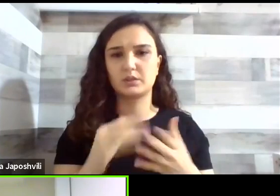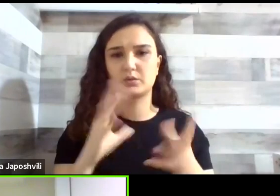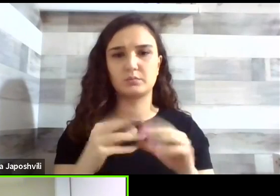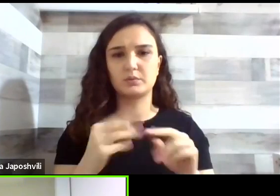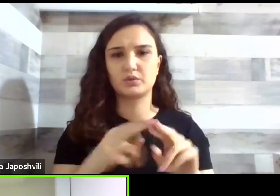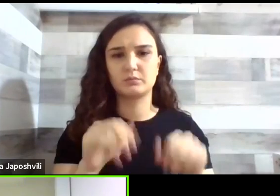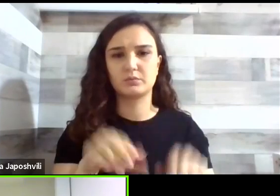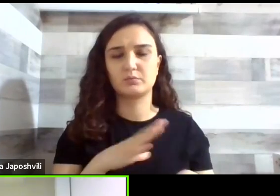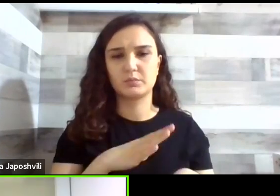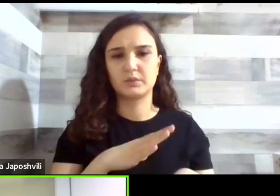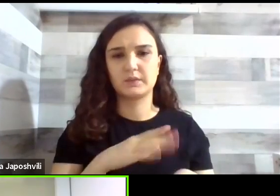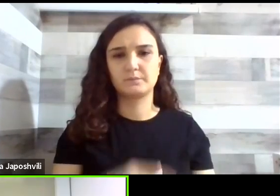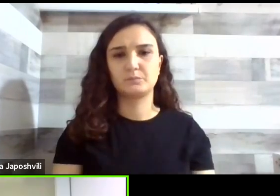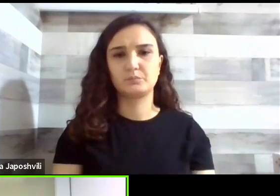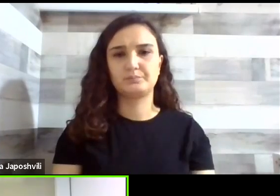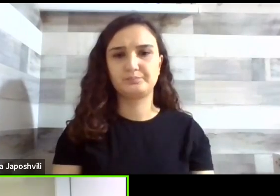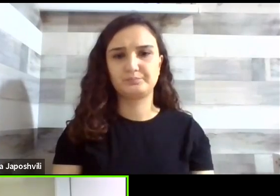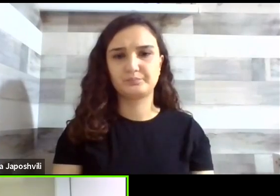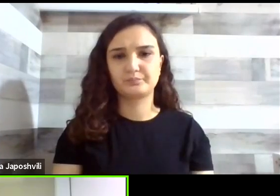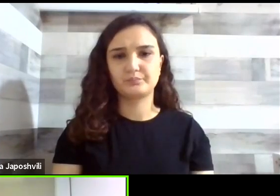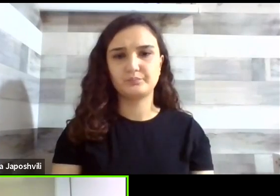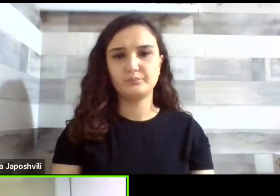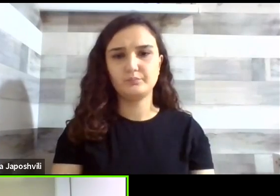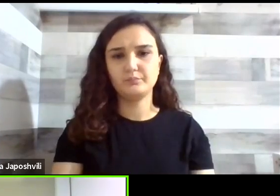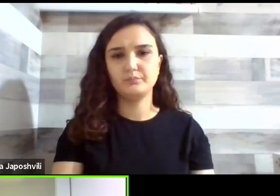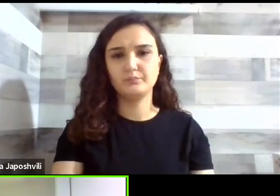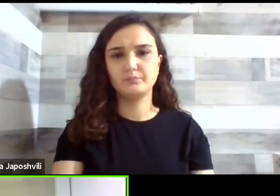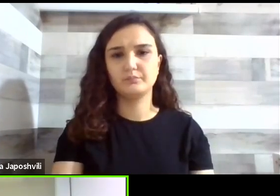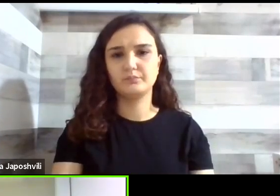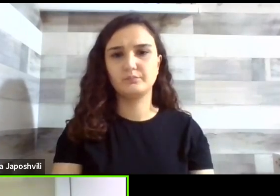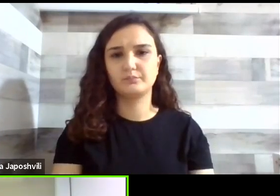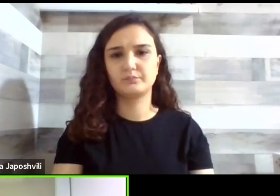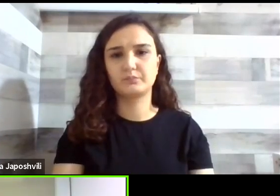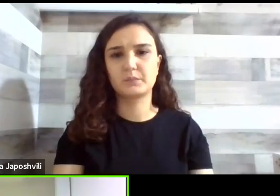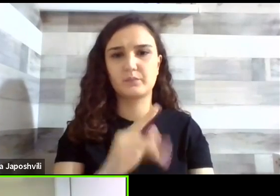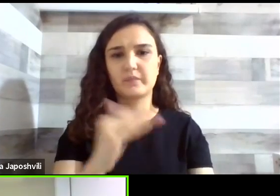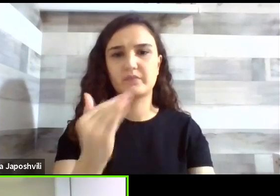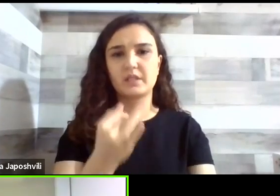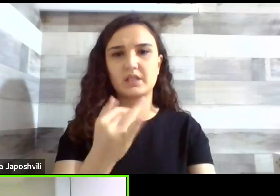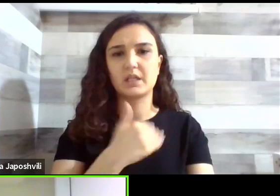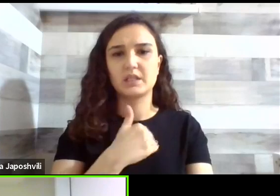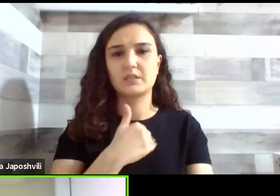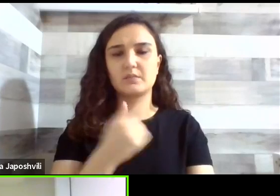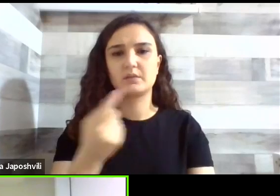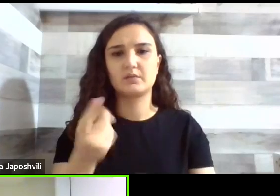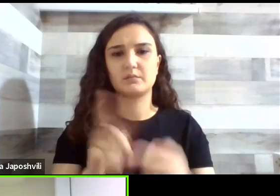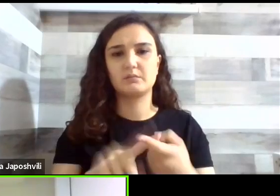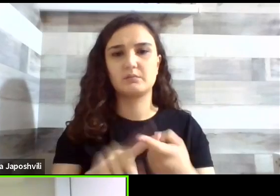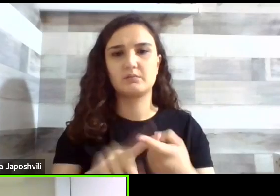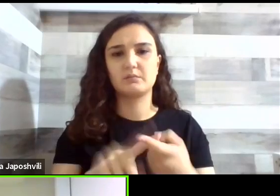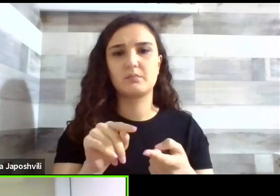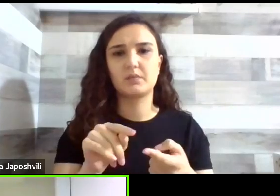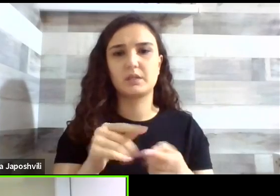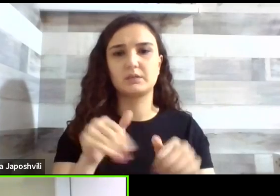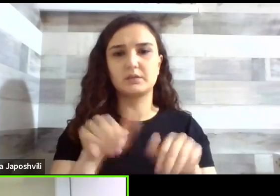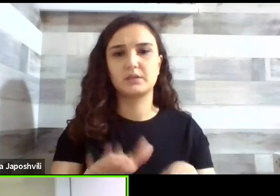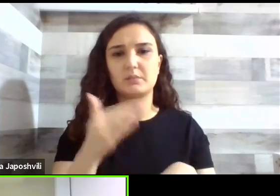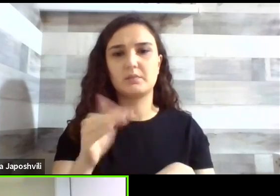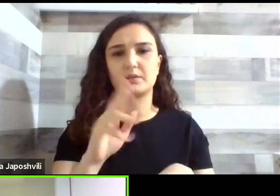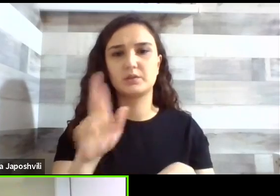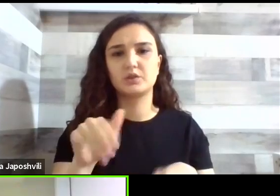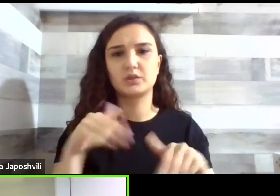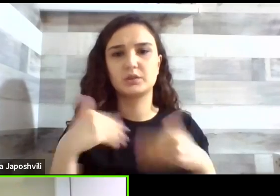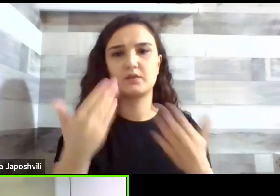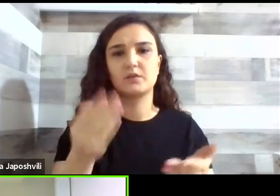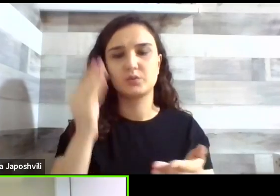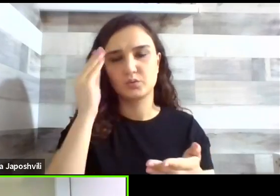იყოს პროვაიდერი, ისე რა თქმა უნდა, ბავშვის ინტერესების ეხმიანებოდეს, თუმცა პროვაიდერის გადაწყვეტილება და შესთავაზო შობელს,